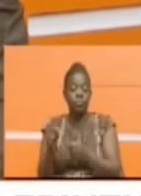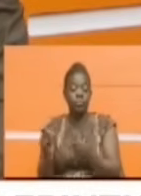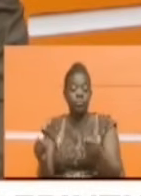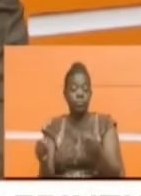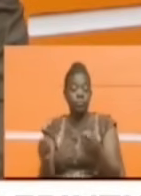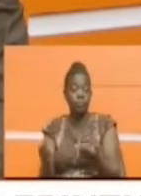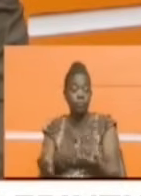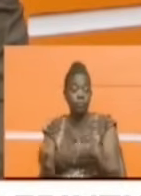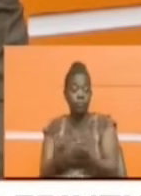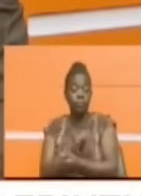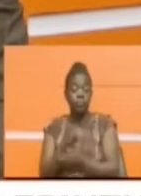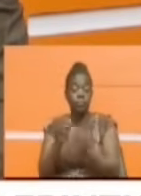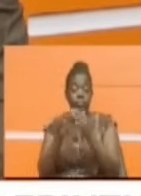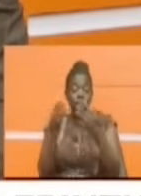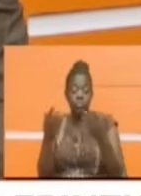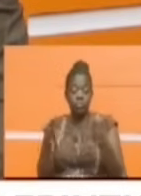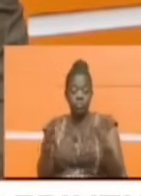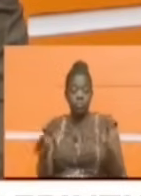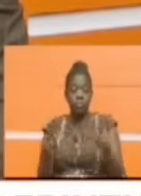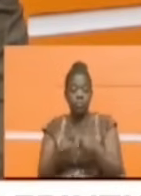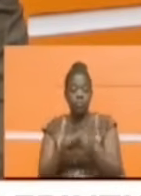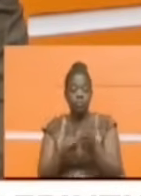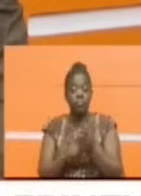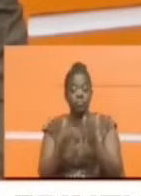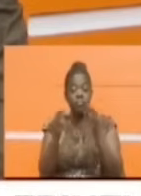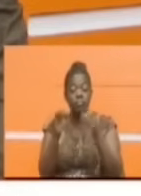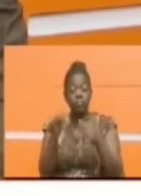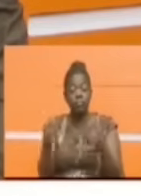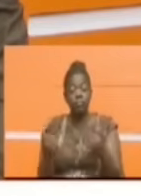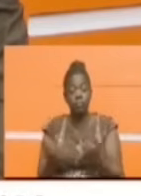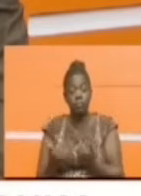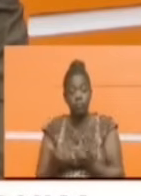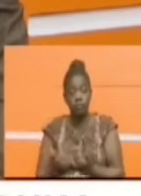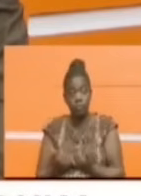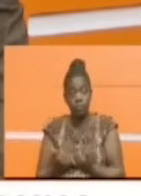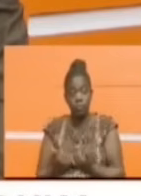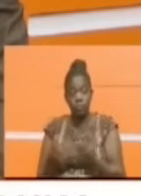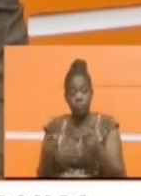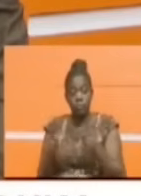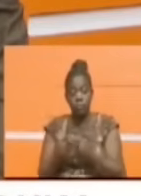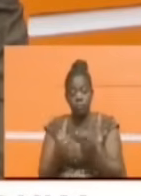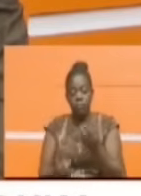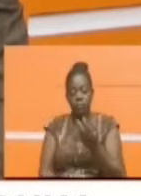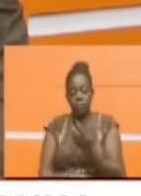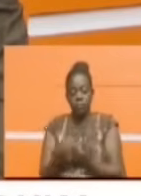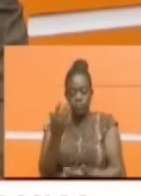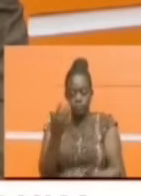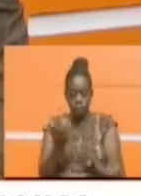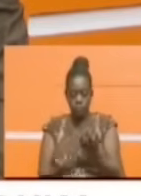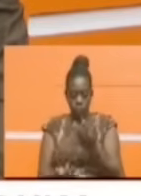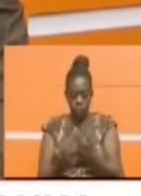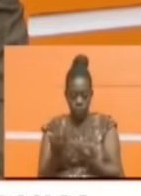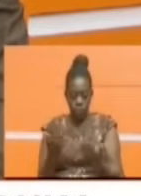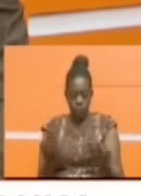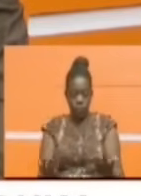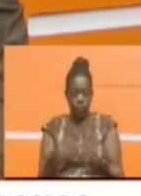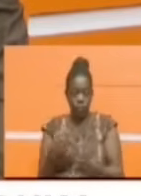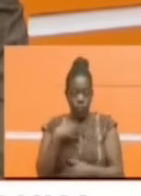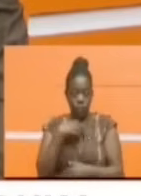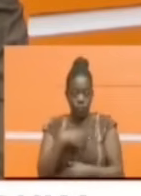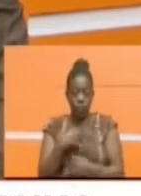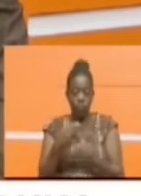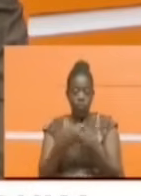ennyumba era olumaliriza bw'atyo n'aggyayo ebintu bya mukazi we kuno kw'oteeka okubikumako omuliro. Kino nno